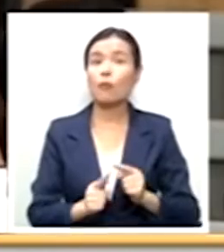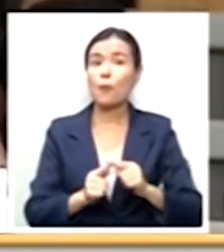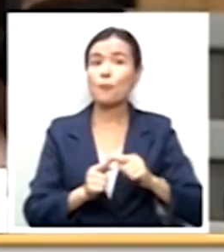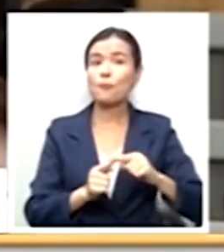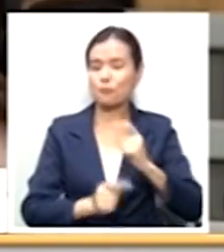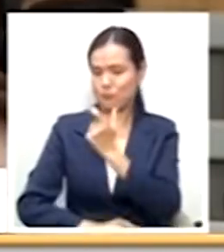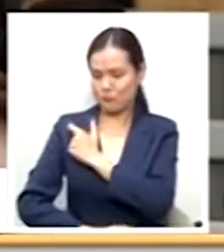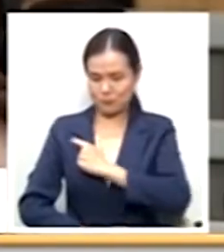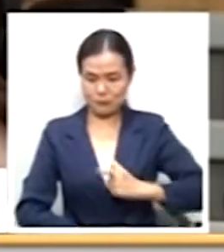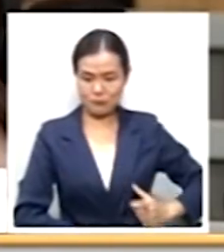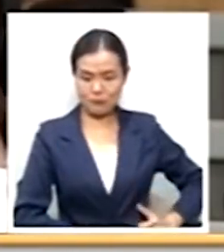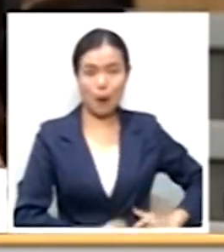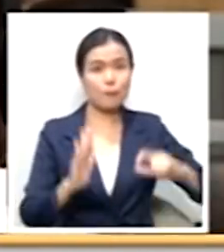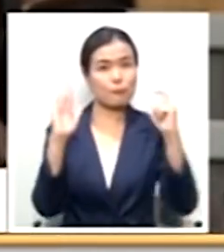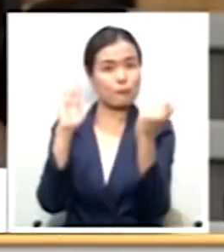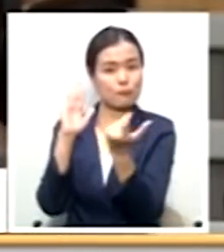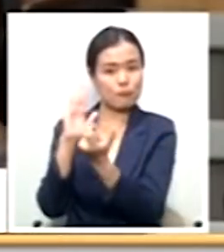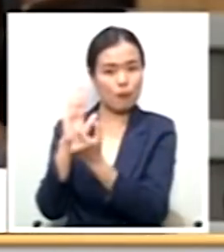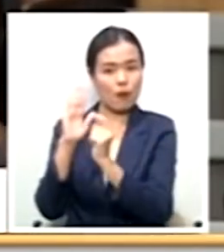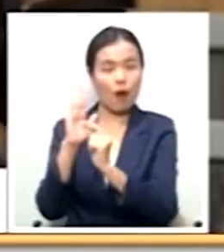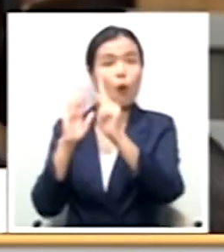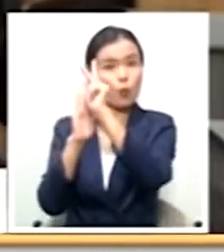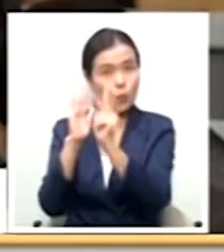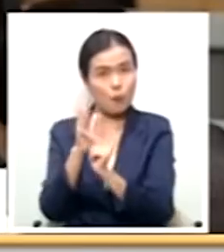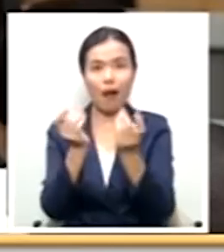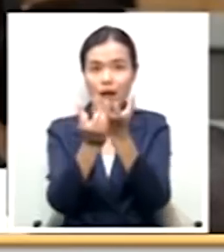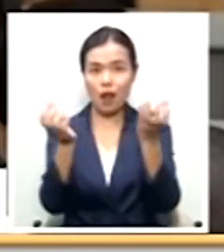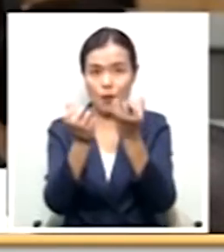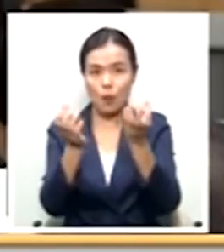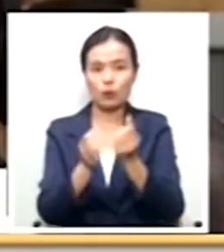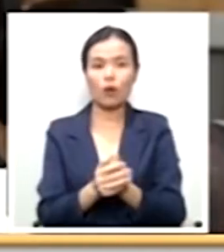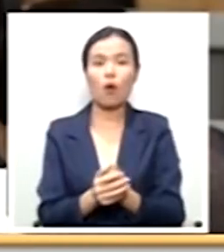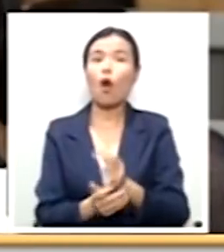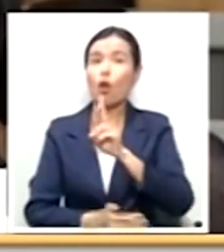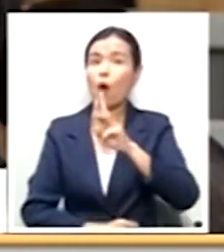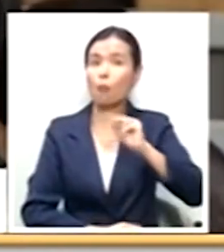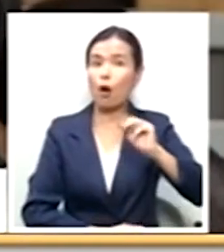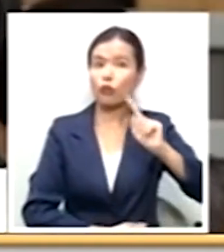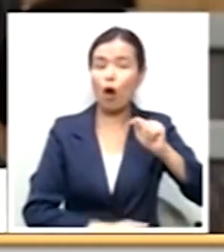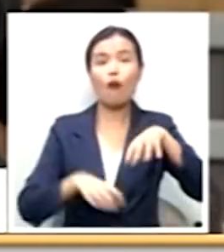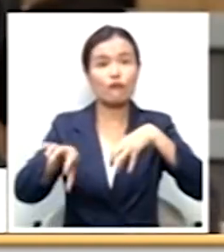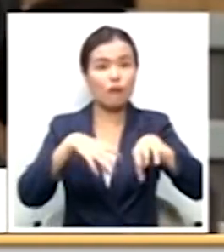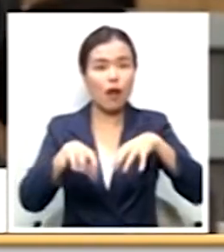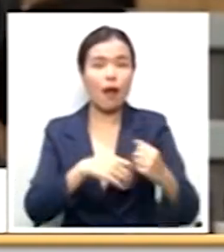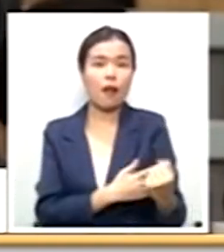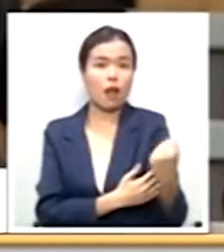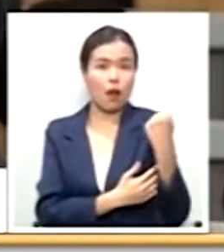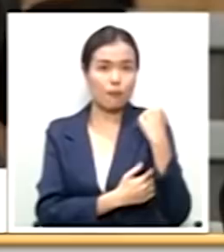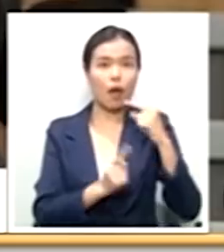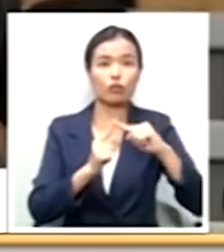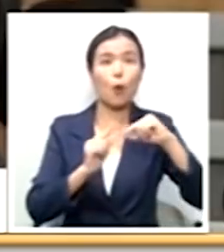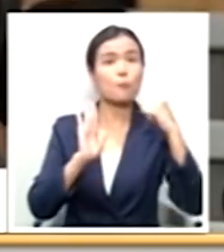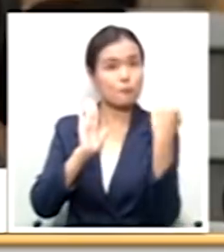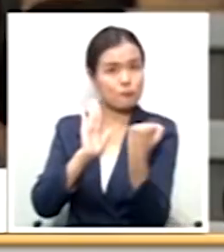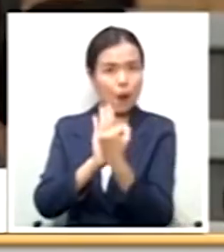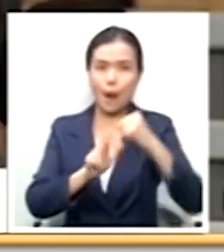ราชกำหนดคือกฎหมายที่รัฐธรรมนูญกำหนดให้คณะรัฐมนตรีหรือฝ่ายบริหารมีอำนาจในการตราและ